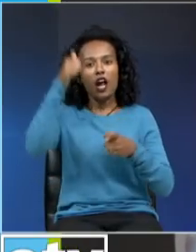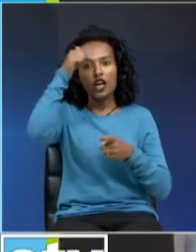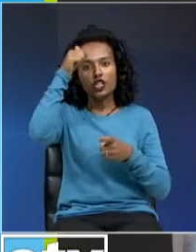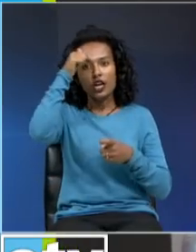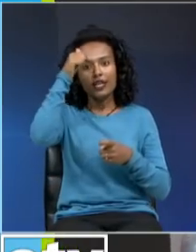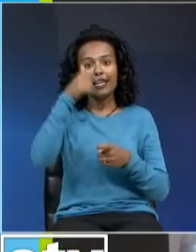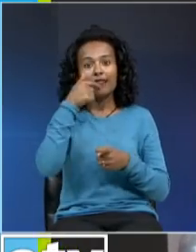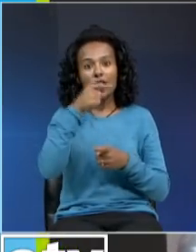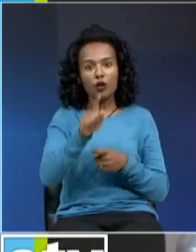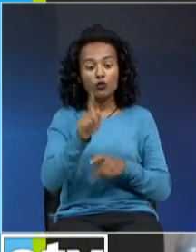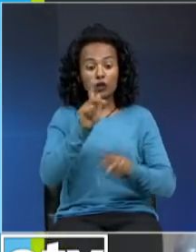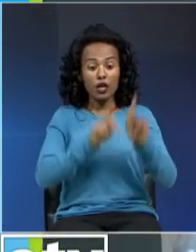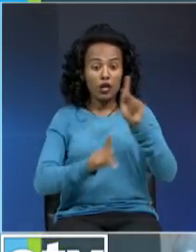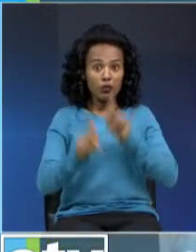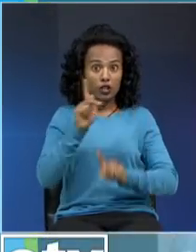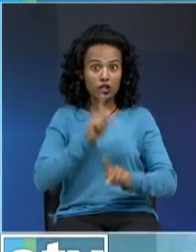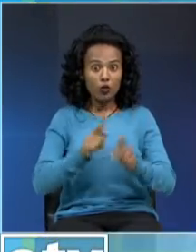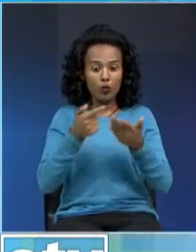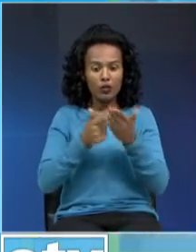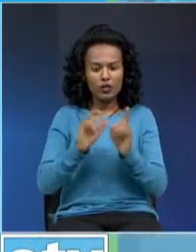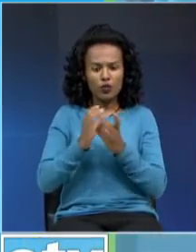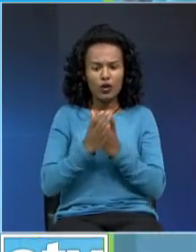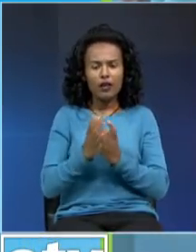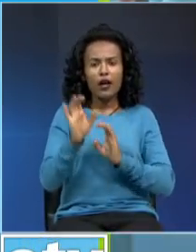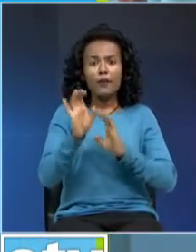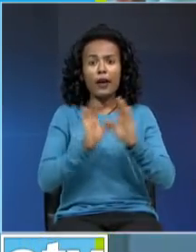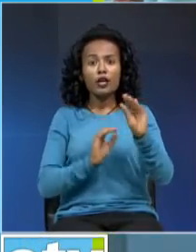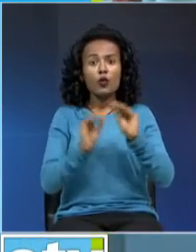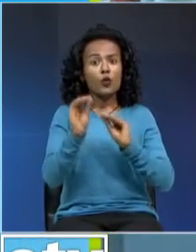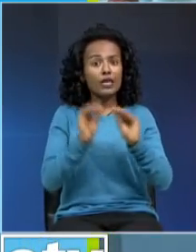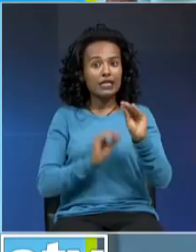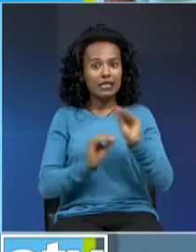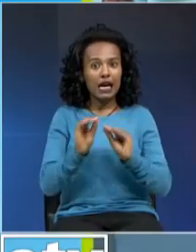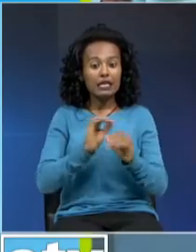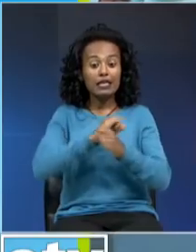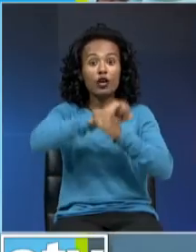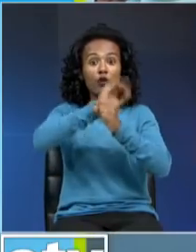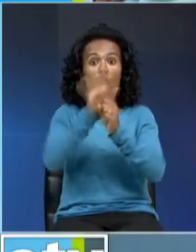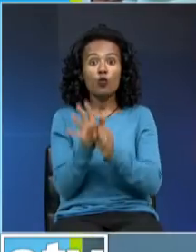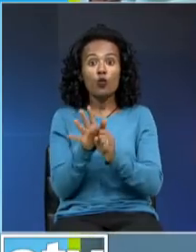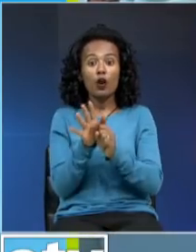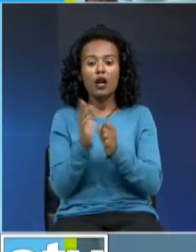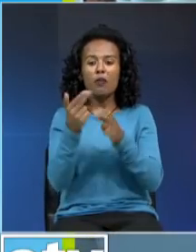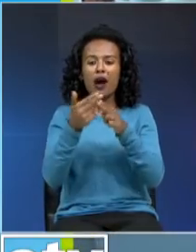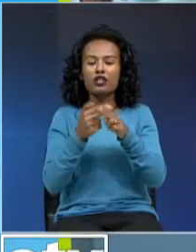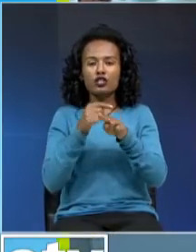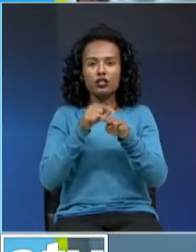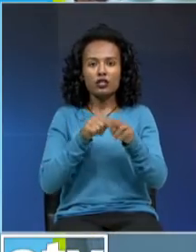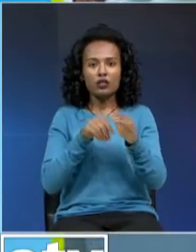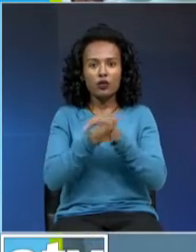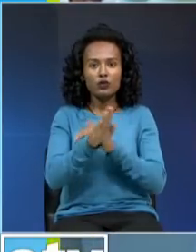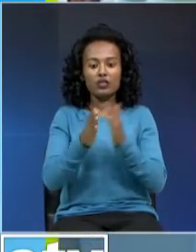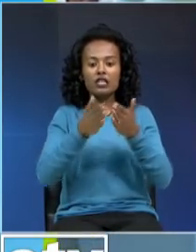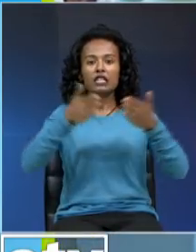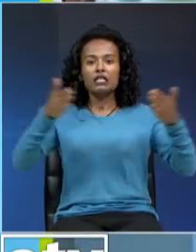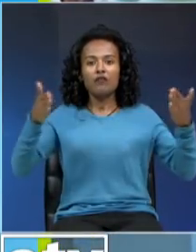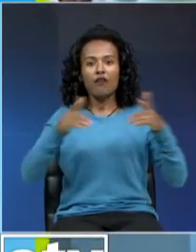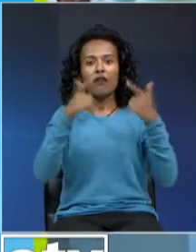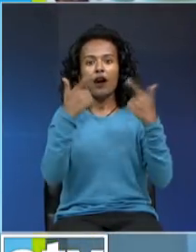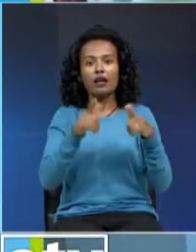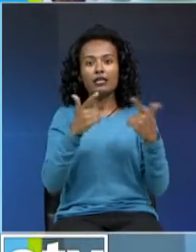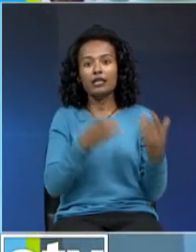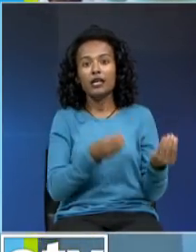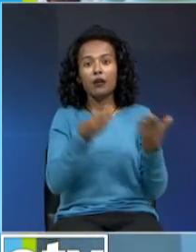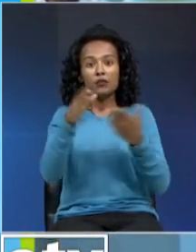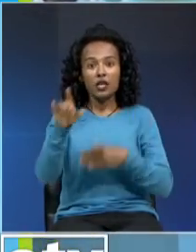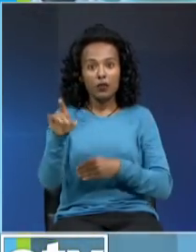ሐሰን የጠቆሙት። ህብረተሰቡ በዚህ መልኩ የሚያደርገው እንቅስቃሴ የኮሮና ቫይረስን በአጭር ጊዜ ውስጥ እንዲስፋፋ እድል